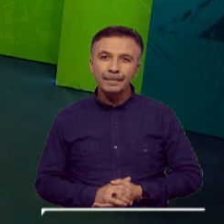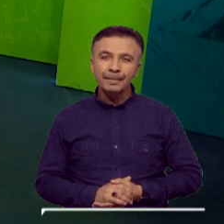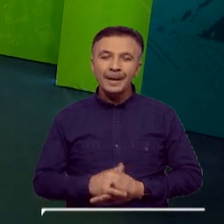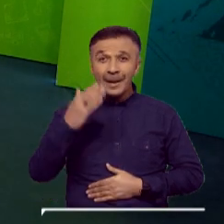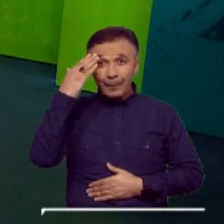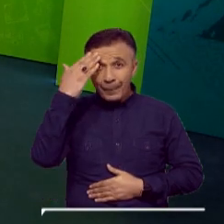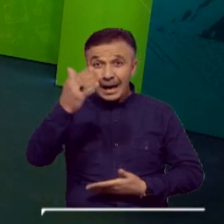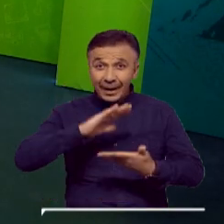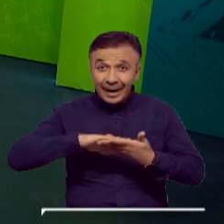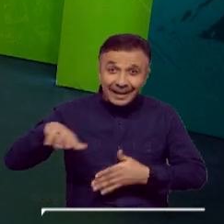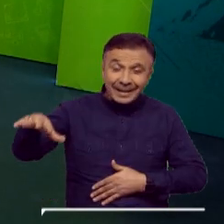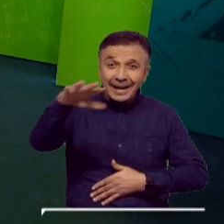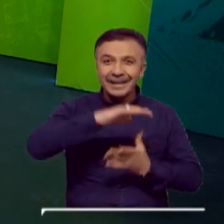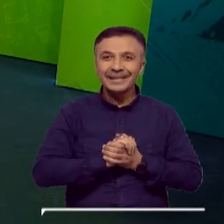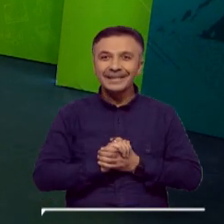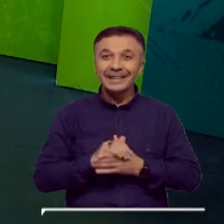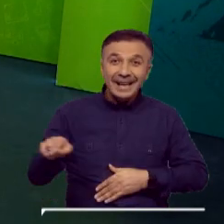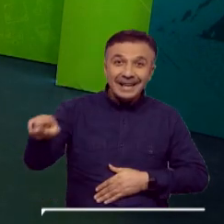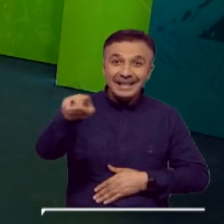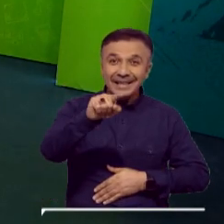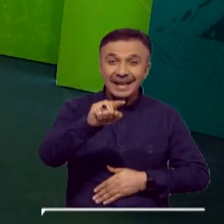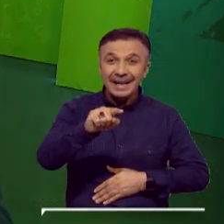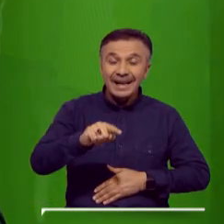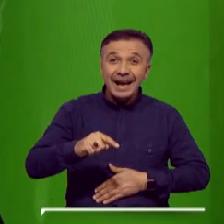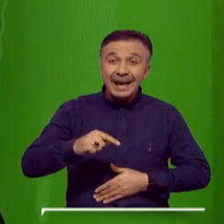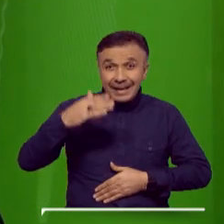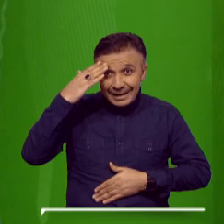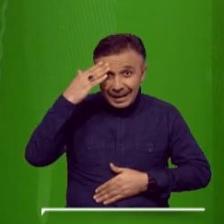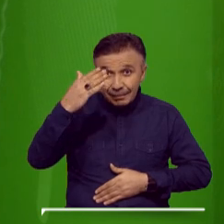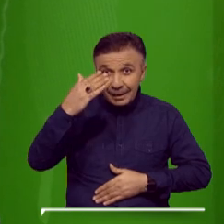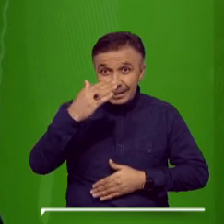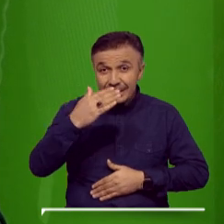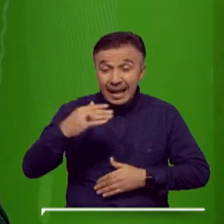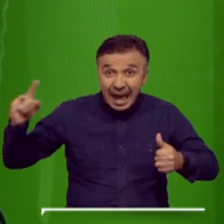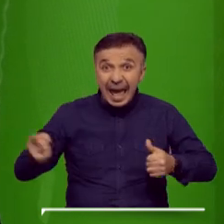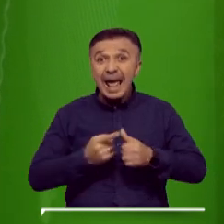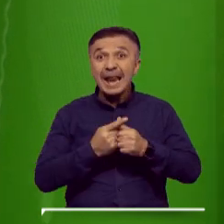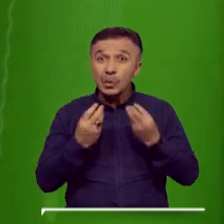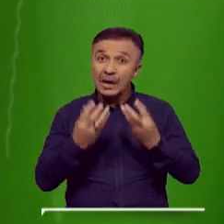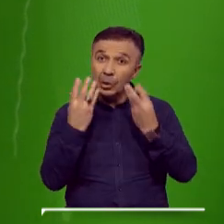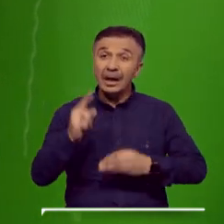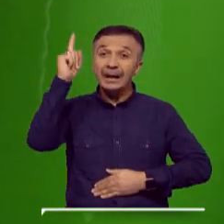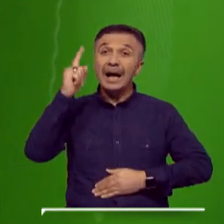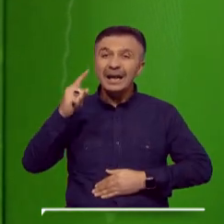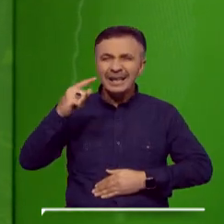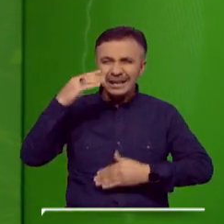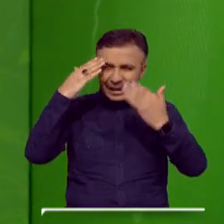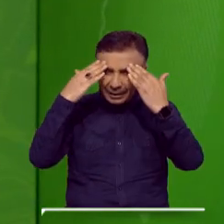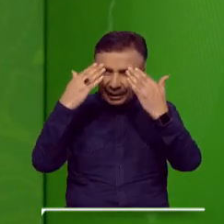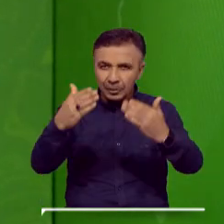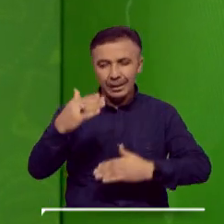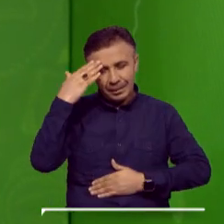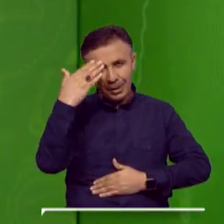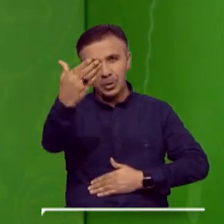Merhaba arkadaşlar. Sizleri selamların en güzel olan Allah'ın selamıyla selamlıyorum. Esselamu